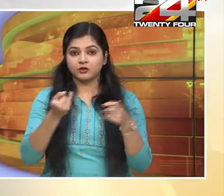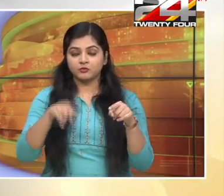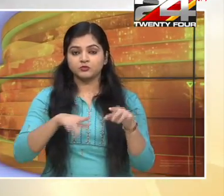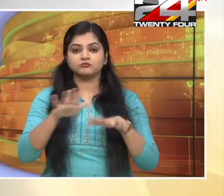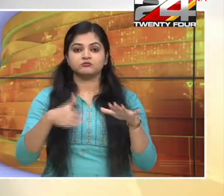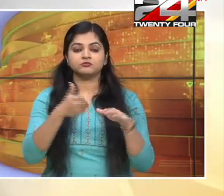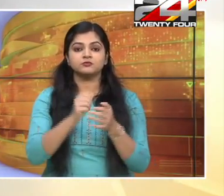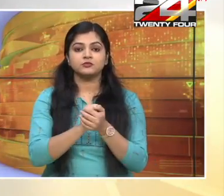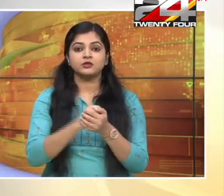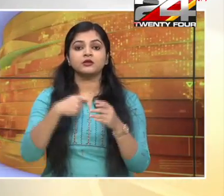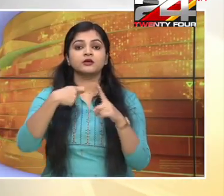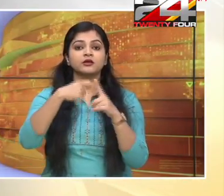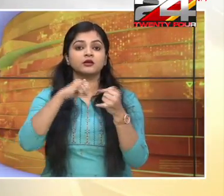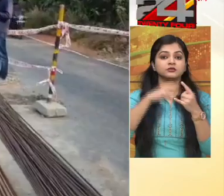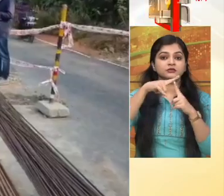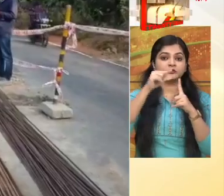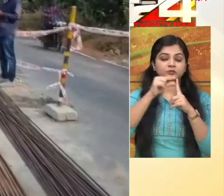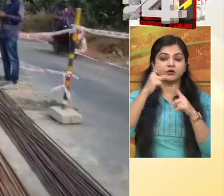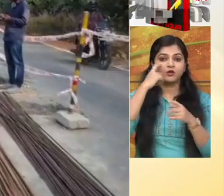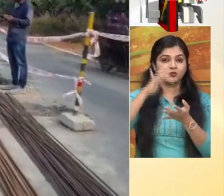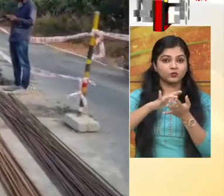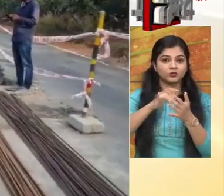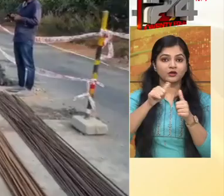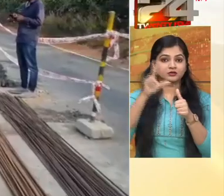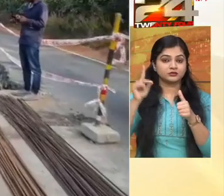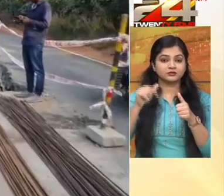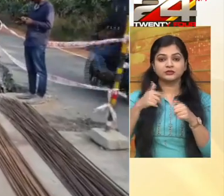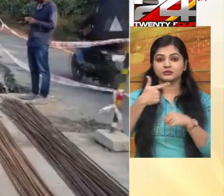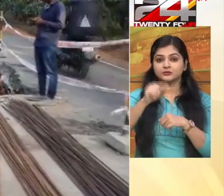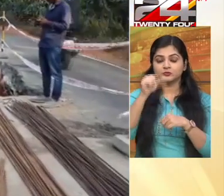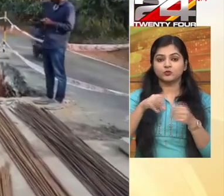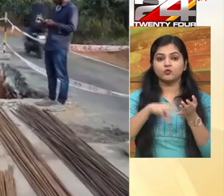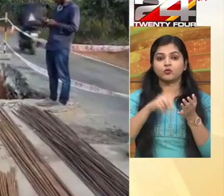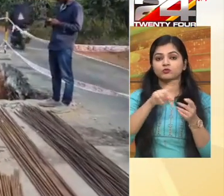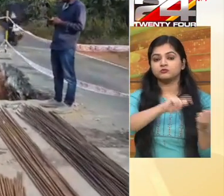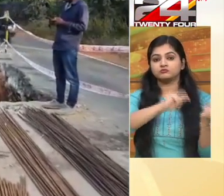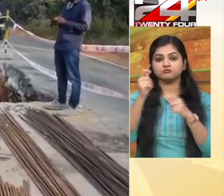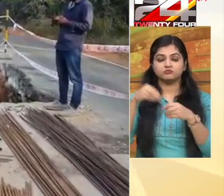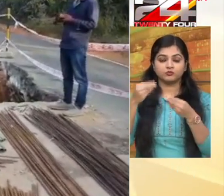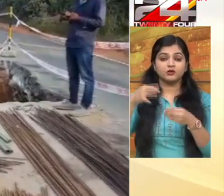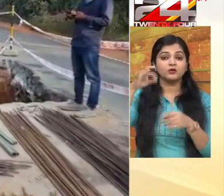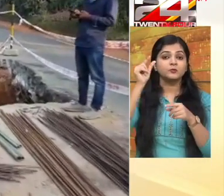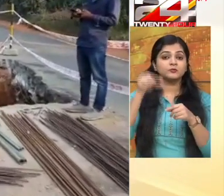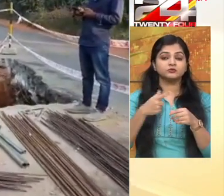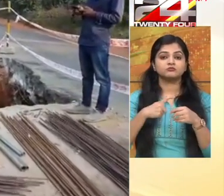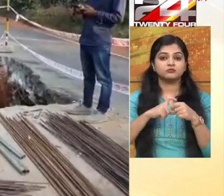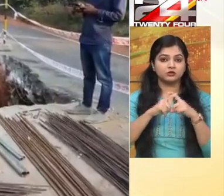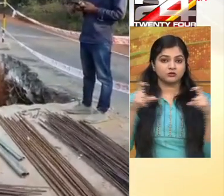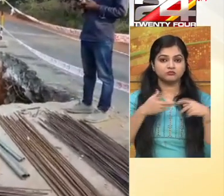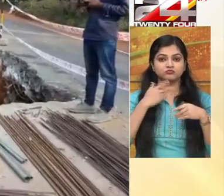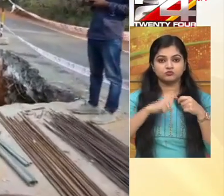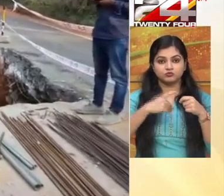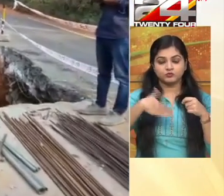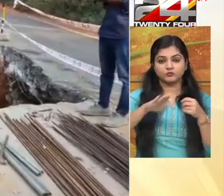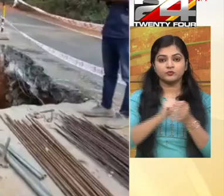നടപടി. KSTP കണ്ണൂർ അസിസ്റ്റന്റ് എഞ്ചിനീയറെ മൂവാറ്റുപുഴയിലേക്ക് സ്ഥലം മാറ്റി. കരാറുകാരനോട് വിശദീകരണം ചോദിക്കും. സംഭവം പൊതുമരാമത്ത്